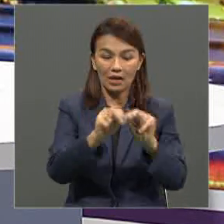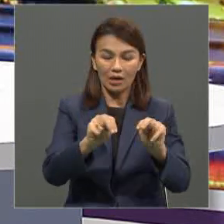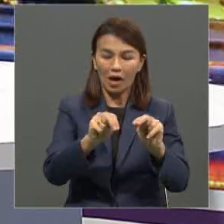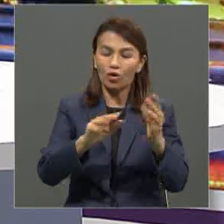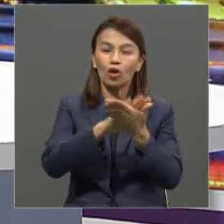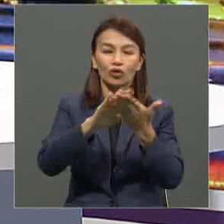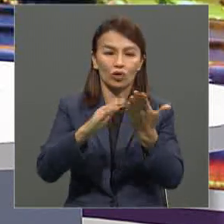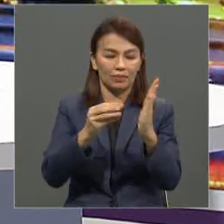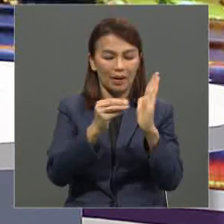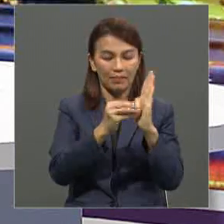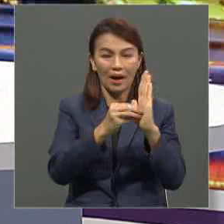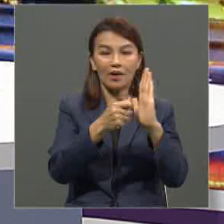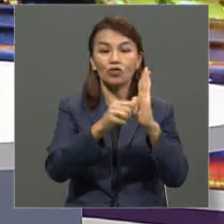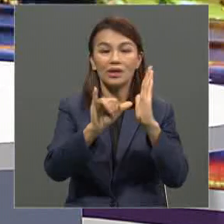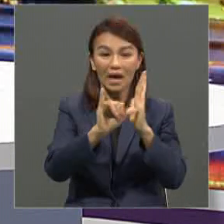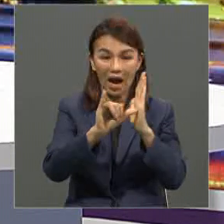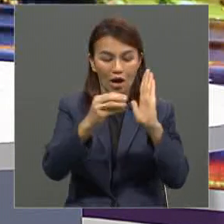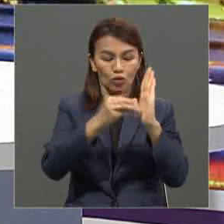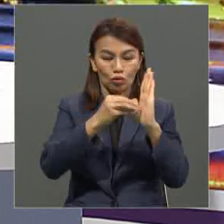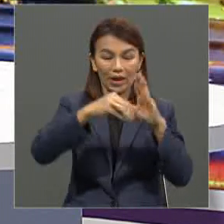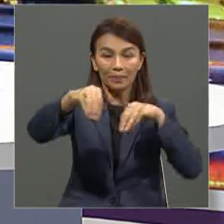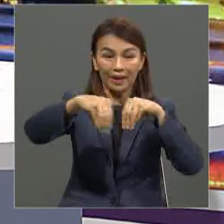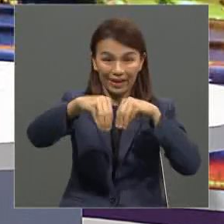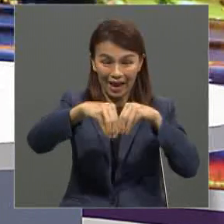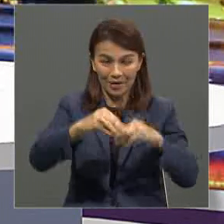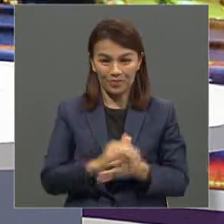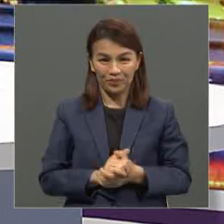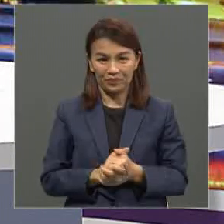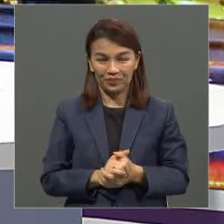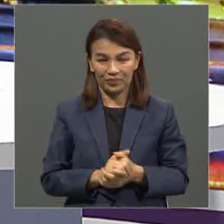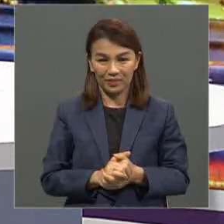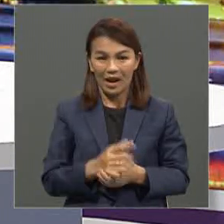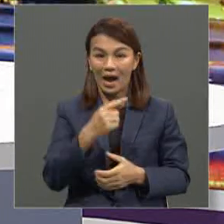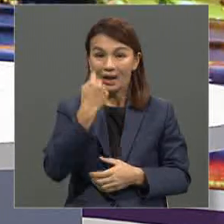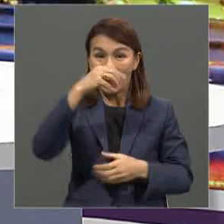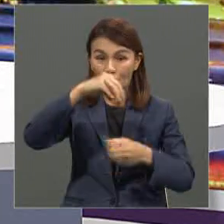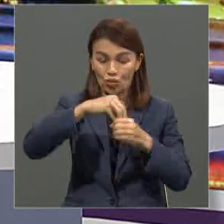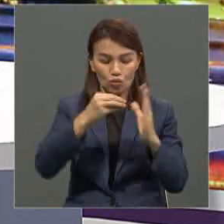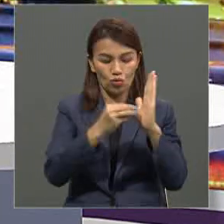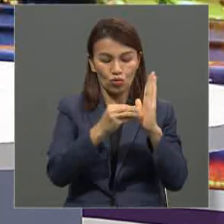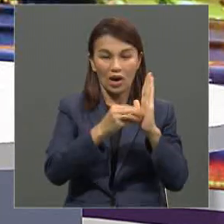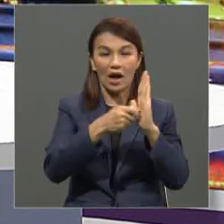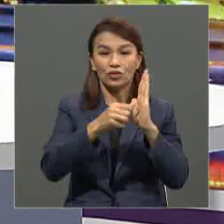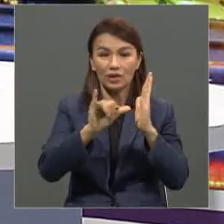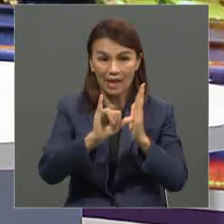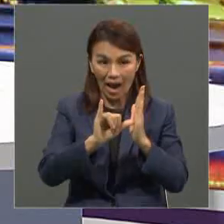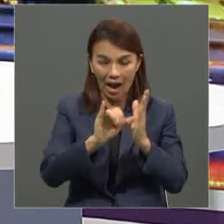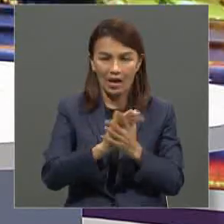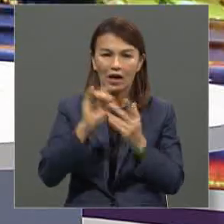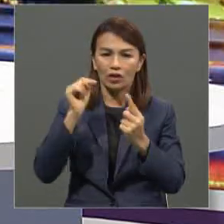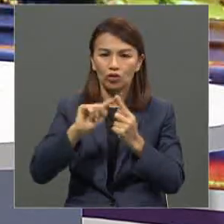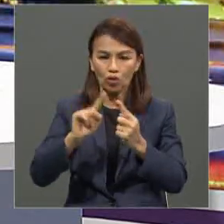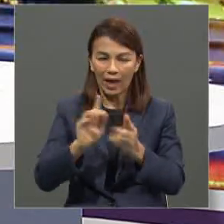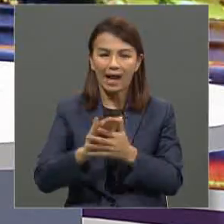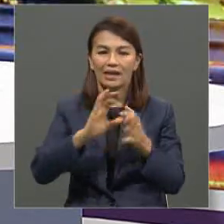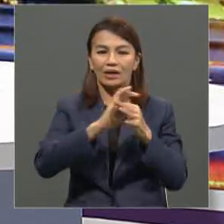อยู่ที่ไหนก็ได้อ๋อว่าอย่างกรุงเทพฯไปใกล้นิดเดียวนิดเดียวเองนะคะที่บอกว่าใครที่อยู่แถวนั้นอยากจะเชิญชวนไปงานเป็นงานไยนBuffalo